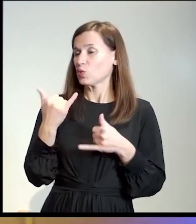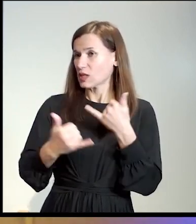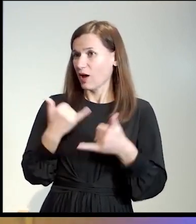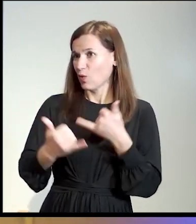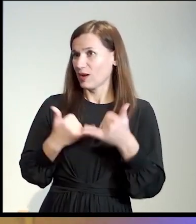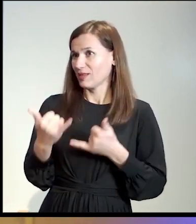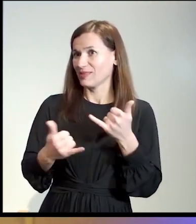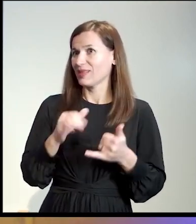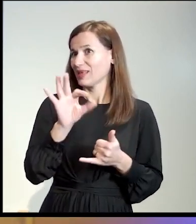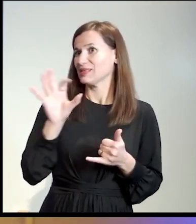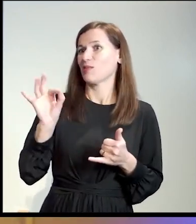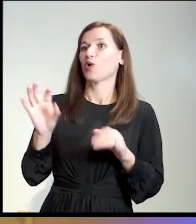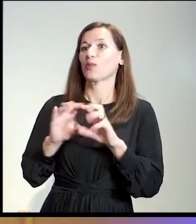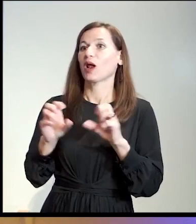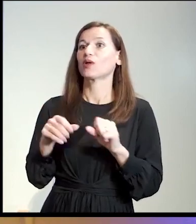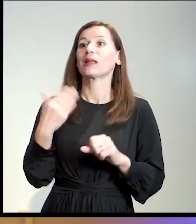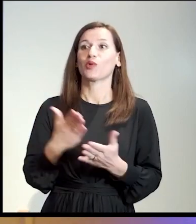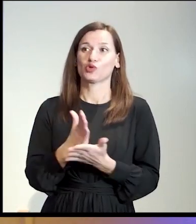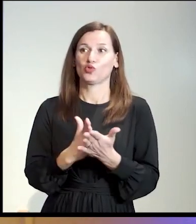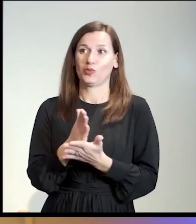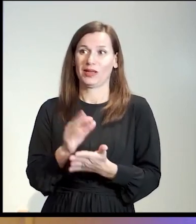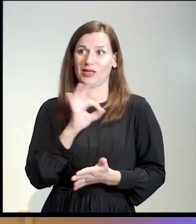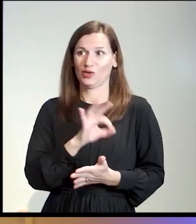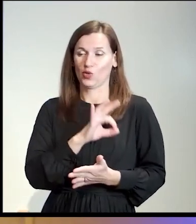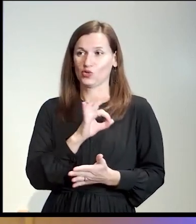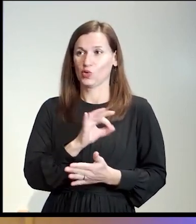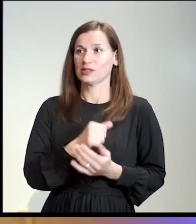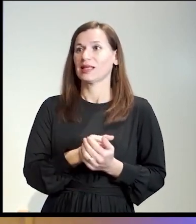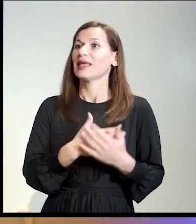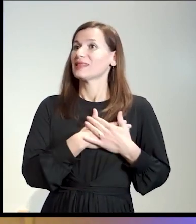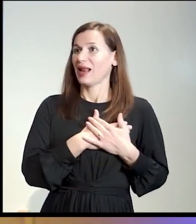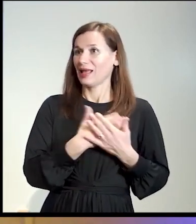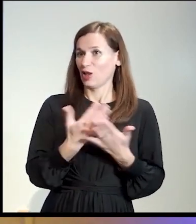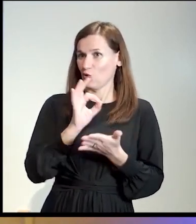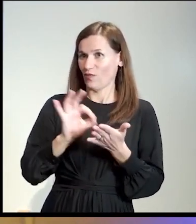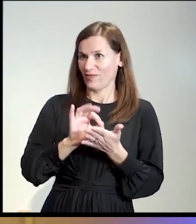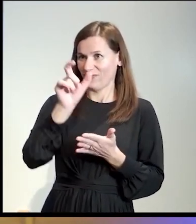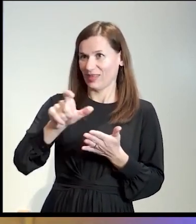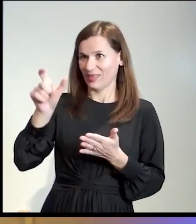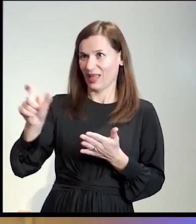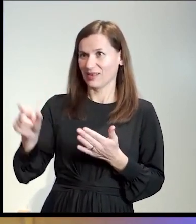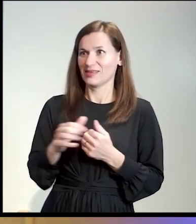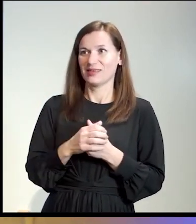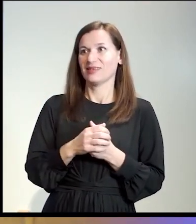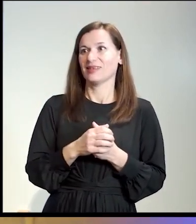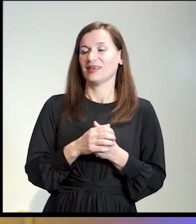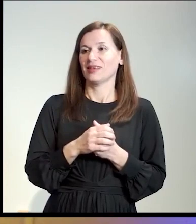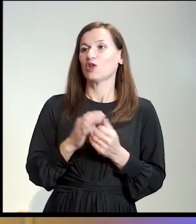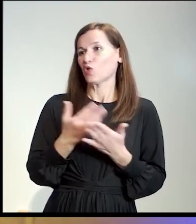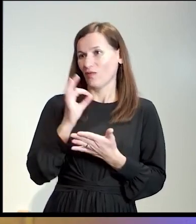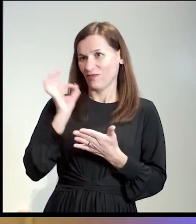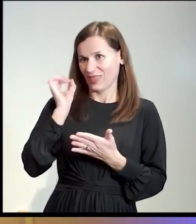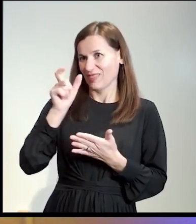tako imenovani službeni dolžnosti, glavne novinarke, novinarji, in pa tistim, ki vas